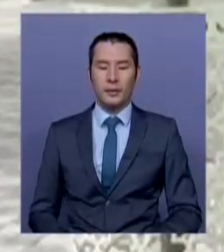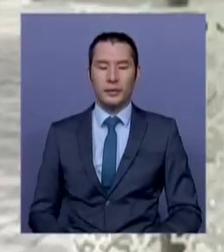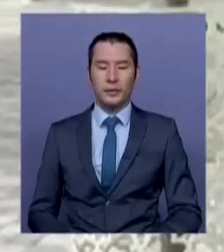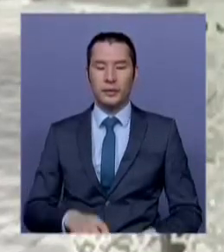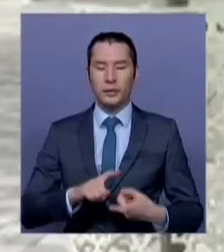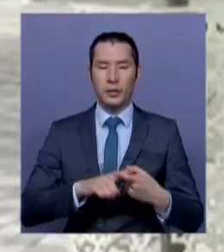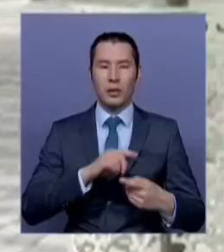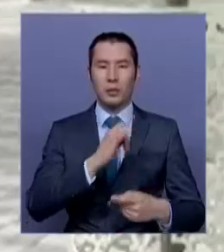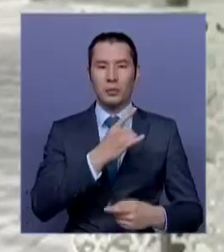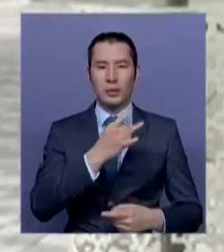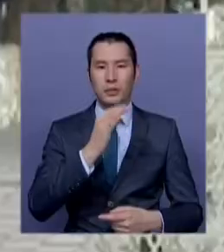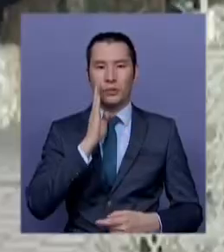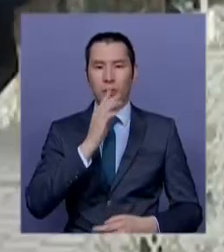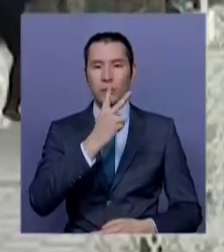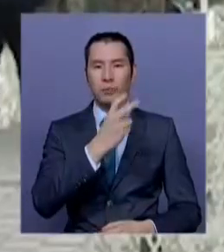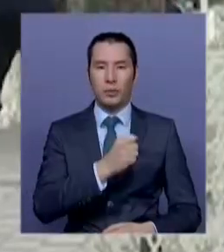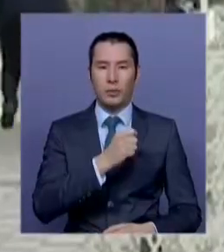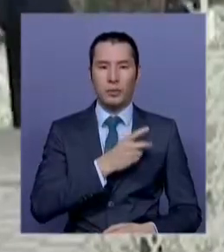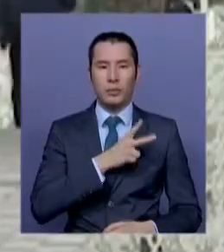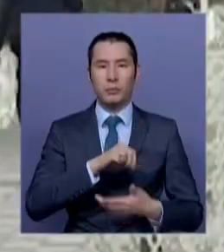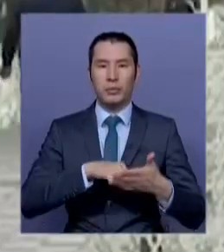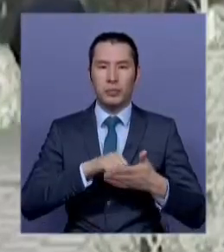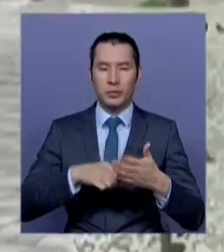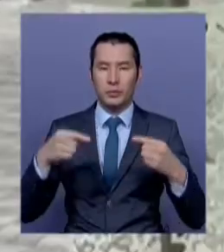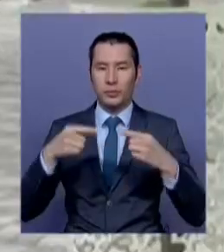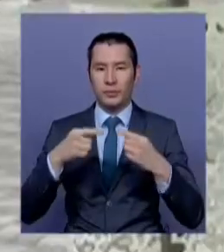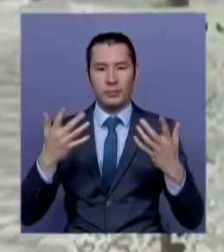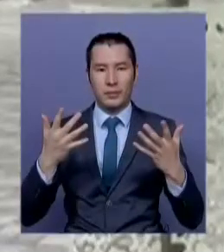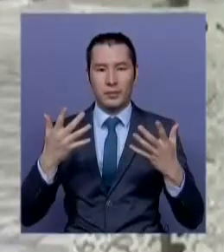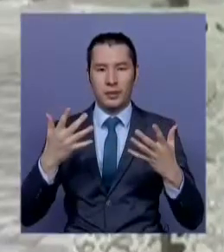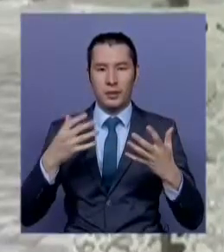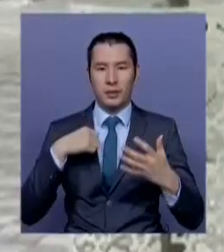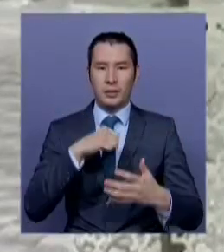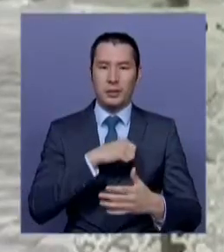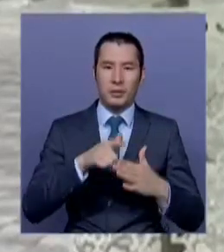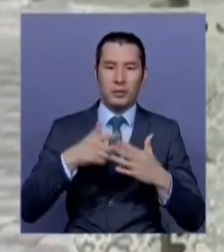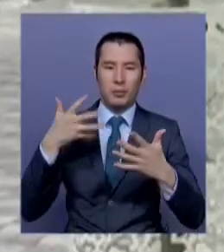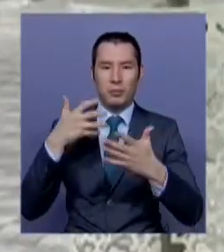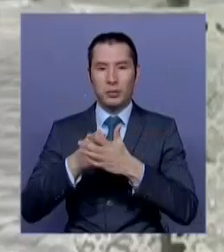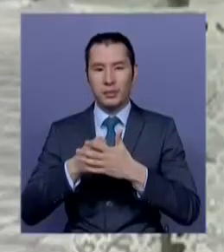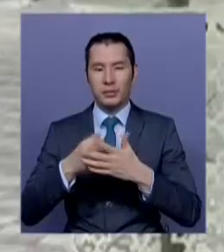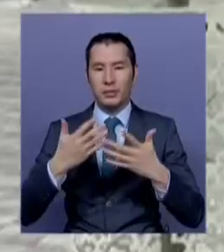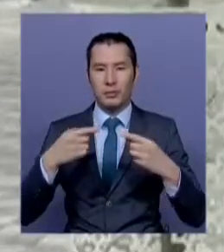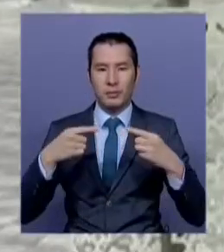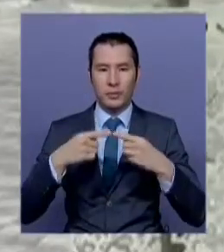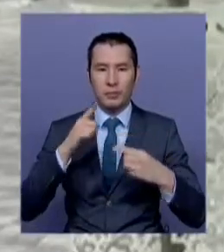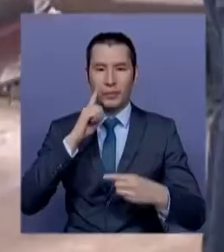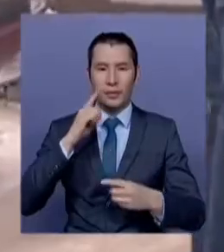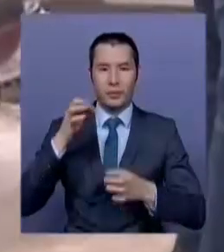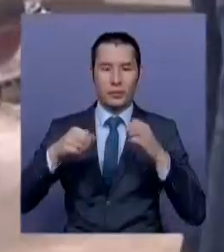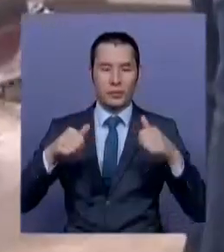қатысты комиссиялық сот сараптама тағайындалды. Сот сараптаманың қорытындыларын күтіп жатырмыз ғой. Соған байланысты қылмыстық іс